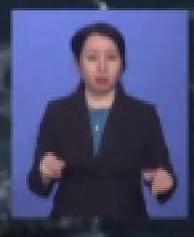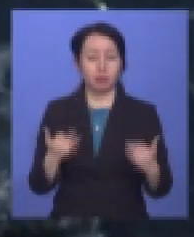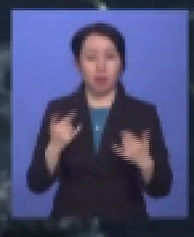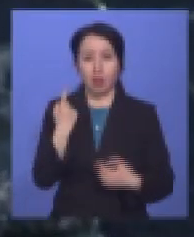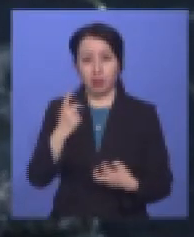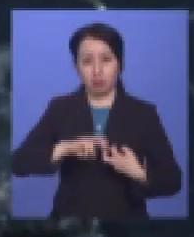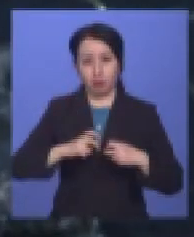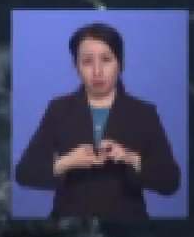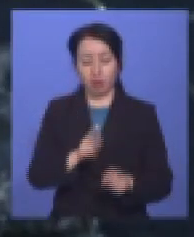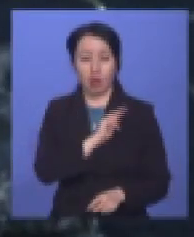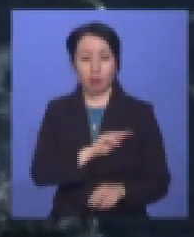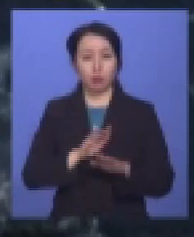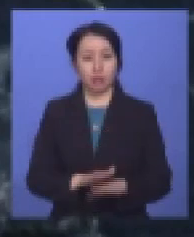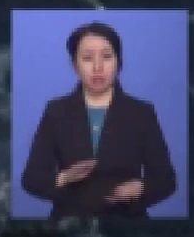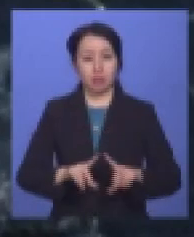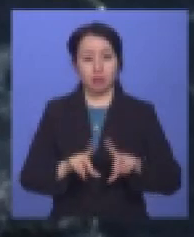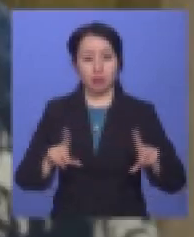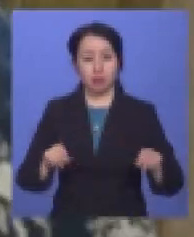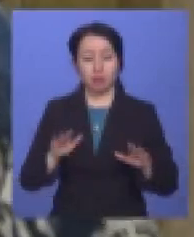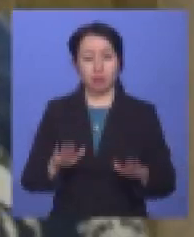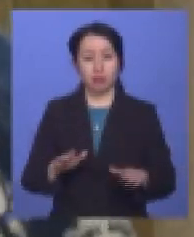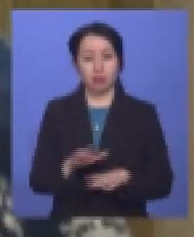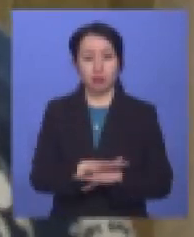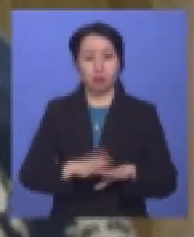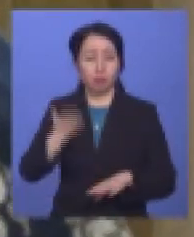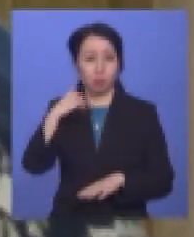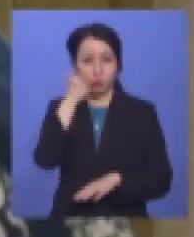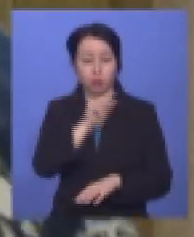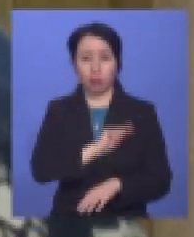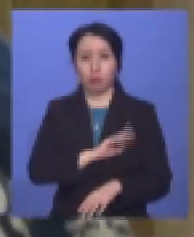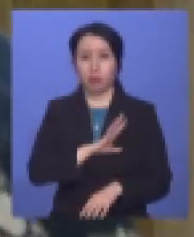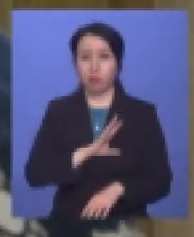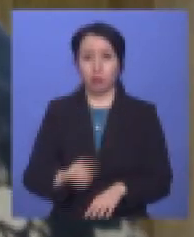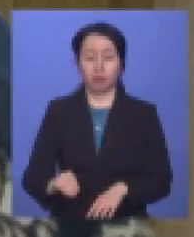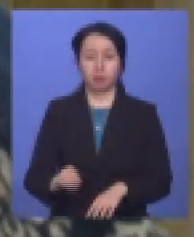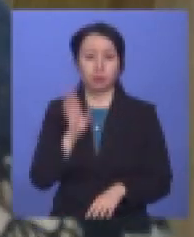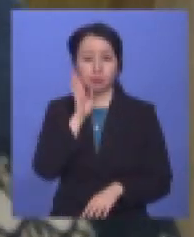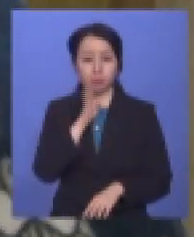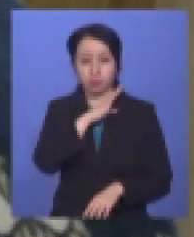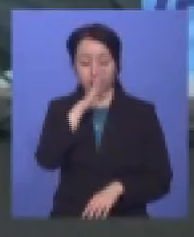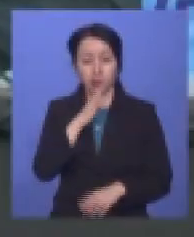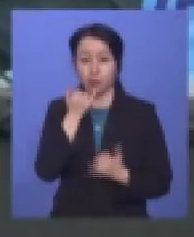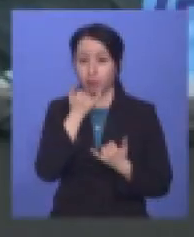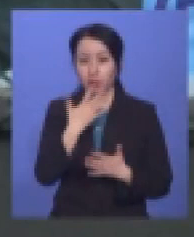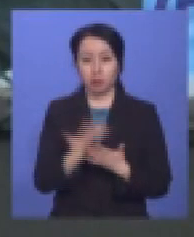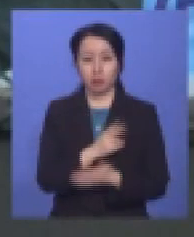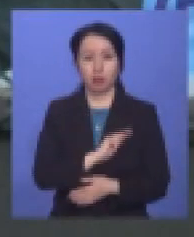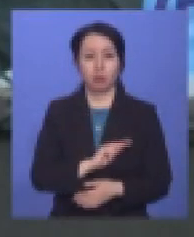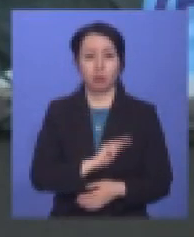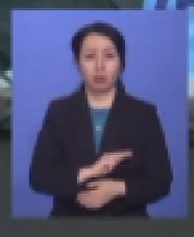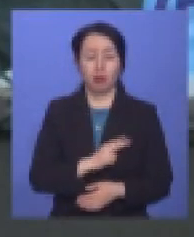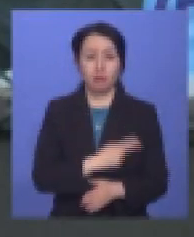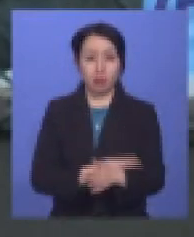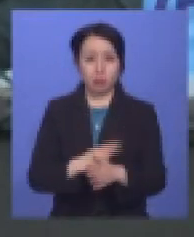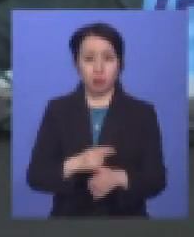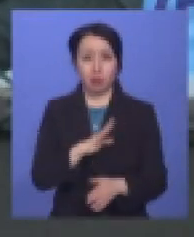проблема касается работы детского сада. По словам местных жителей, в прошлом году он не работал, из-за чего родителям не удавалось выйти на свою работу.